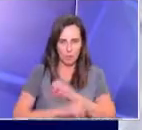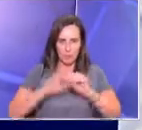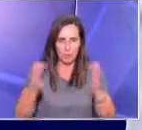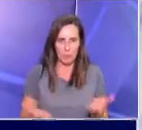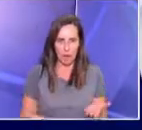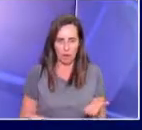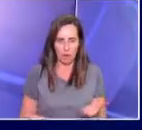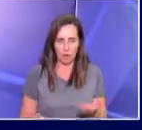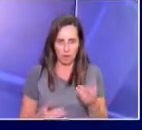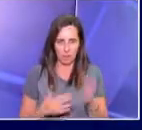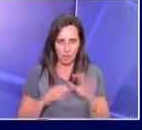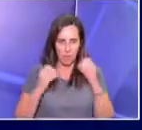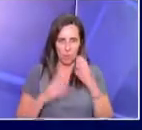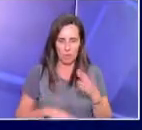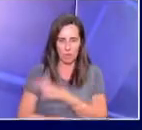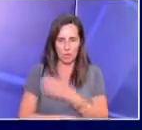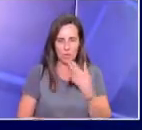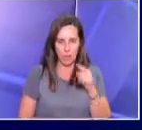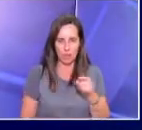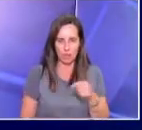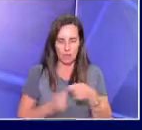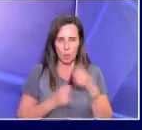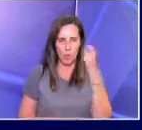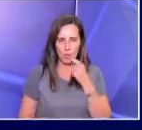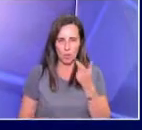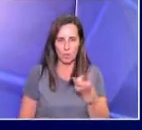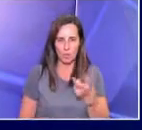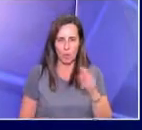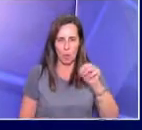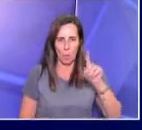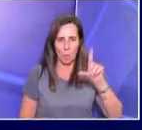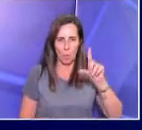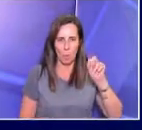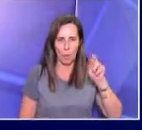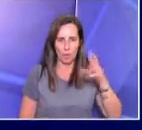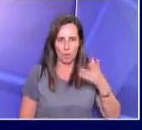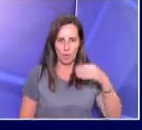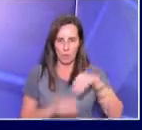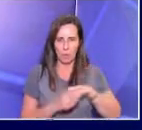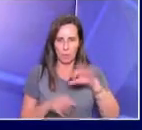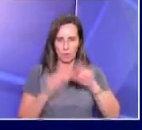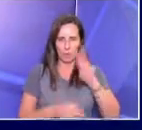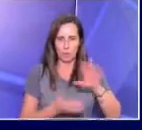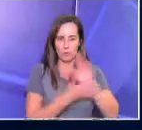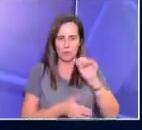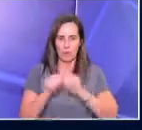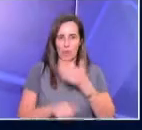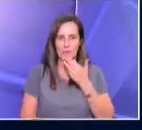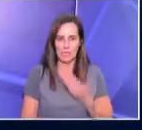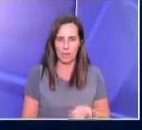אגב, יש לך, אתה תעשה גוגל, משטרת ישראל נקודותיים, ארגון הפשע של אמיר מולנר, היה מעורב בבחירות 2013 ותמך בישראל